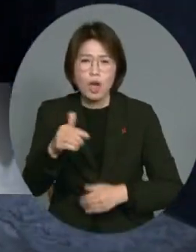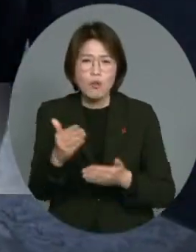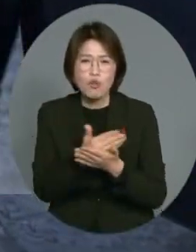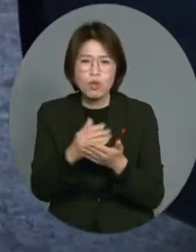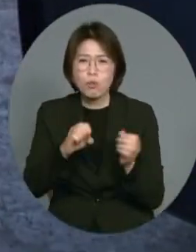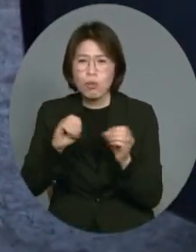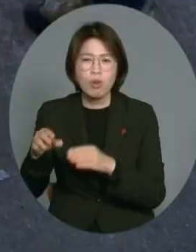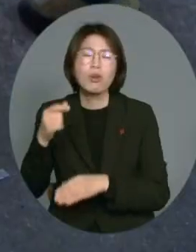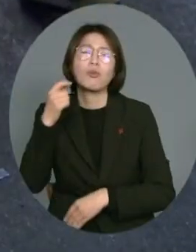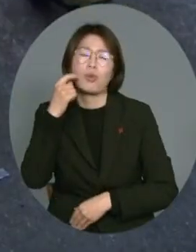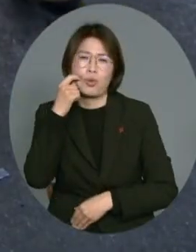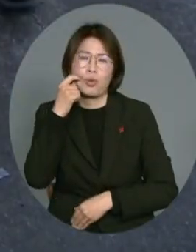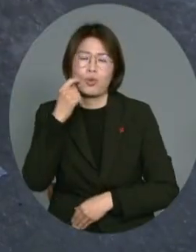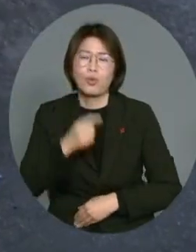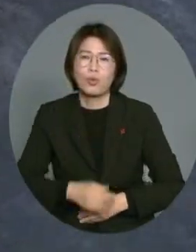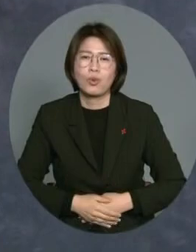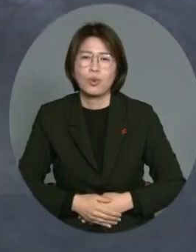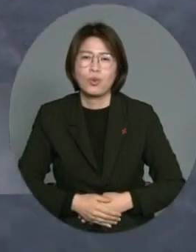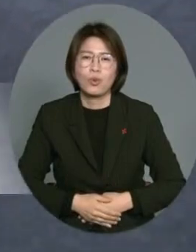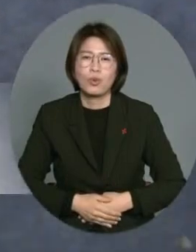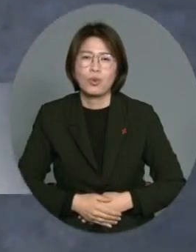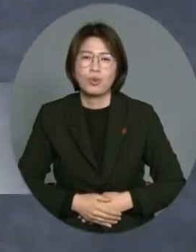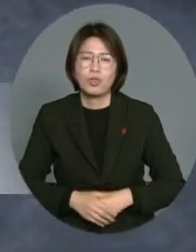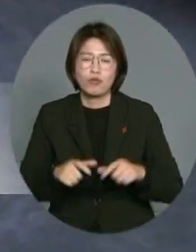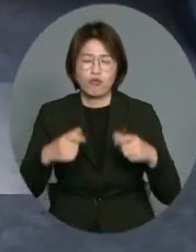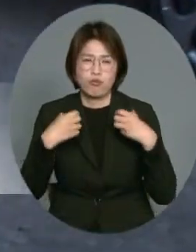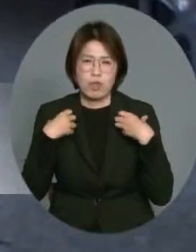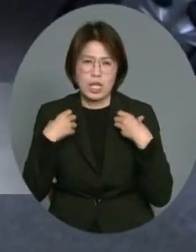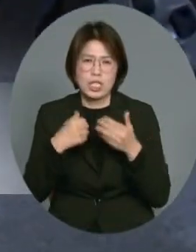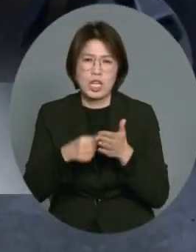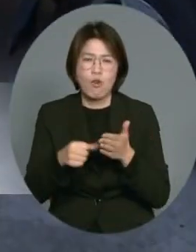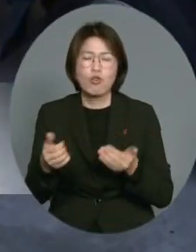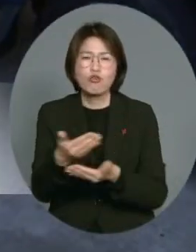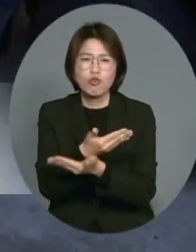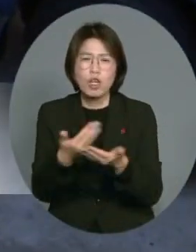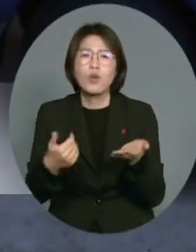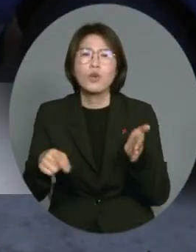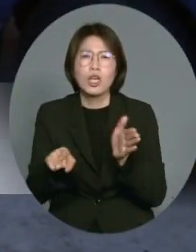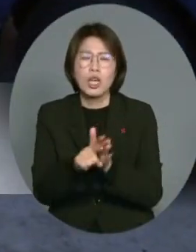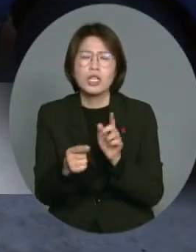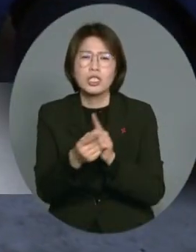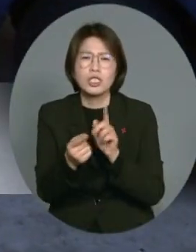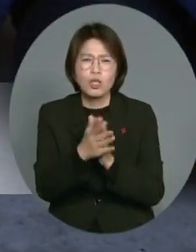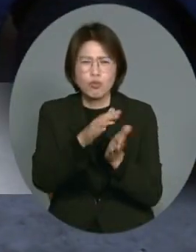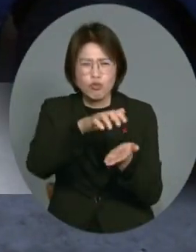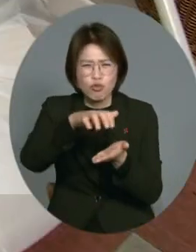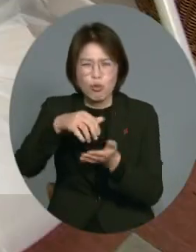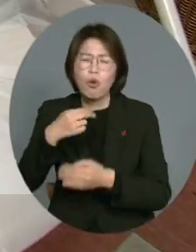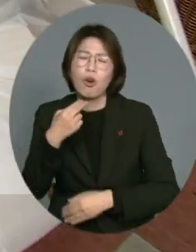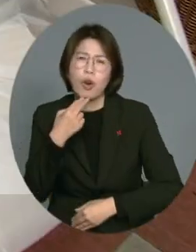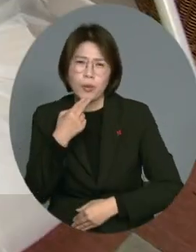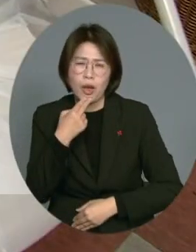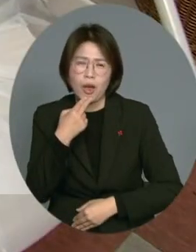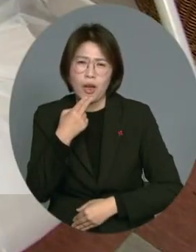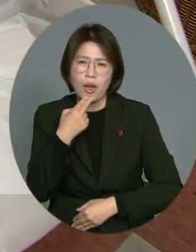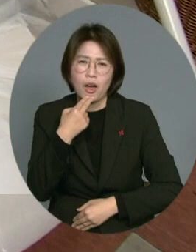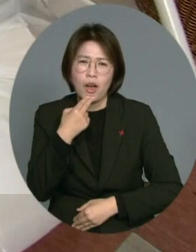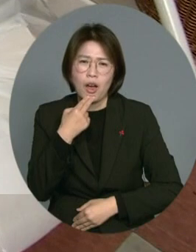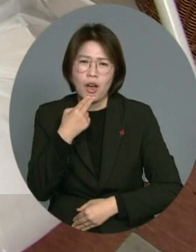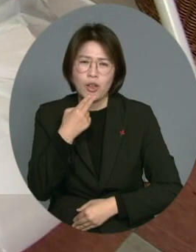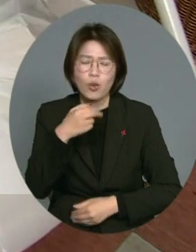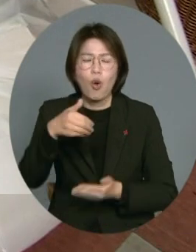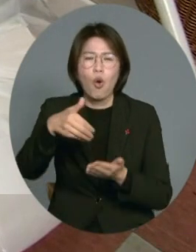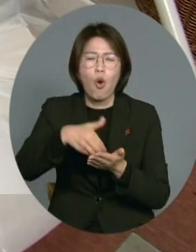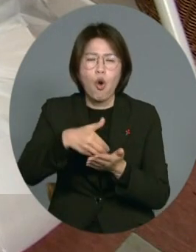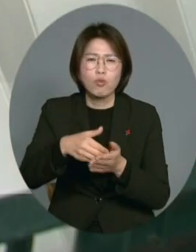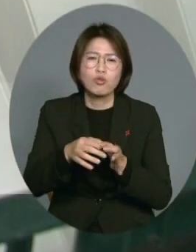없는 겁니다. 지자체가 자원 순환을 위한 직접 수거 체계를 만들지 않고 사실상 고물상 등 민간